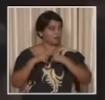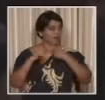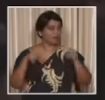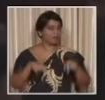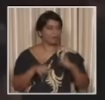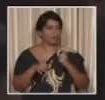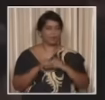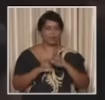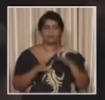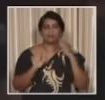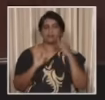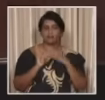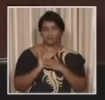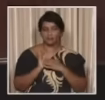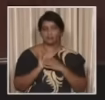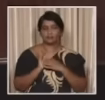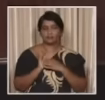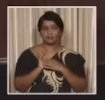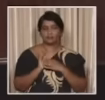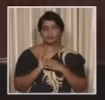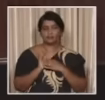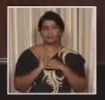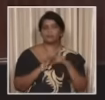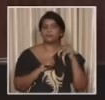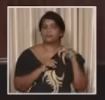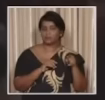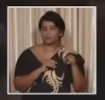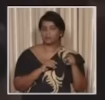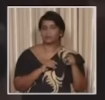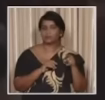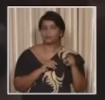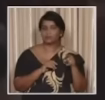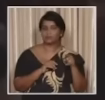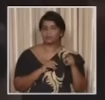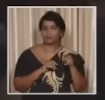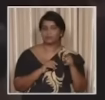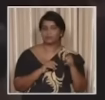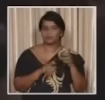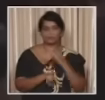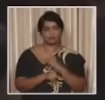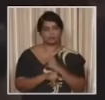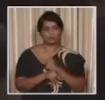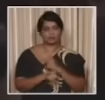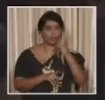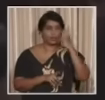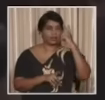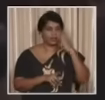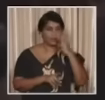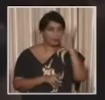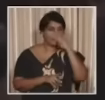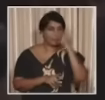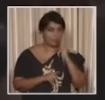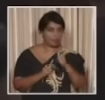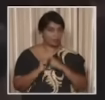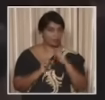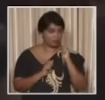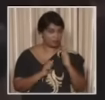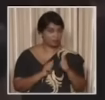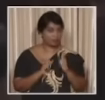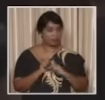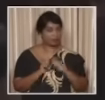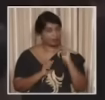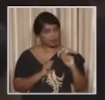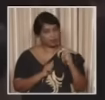sambandin prasne ya. Iya kita kali. Oh, ametuma ini sa mama obatuma itu kianne dengan guru guru ngiara tunen dekhe wetupa innat tino ekat